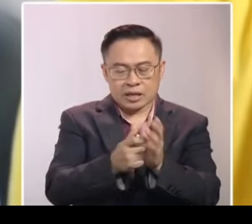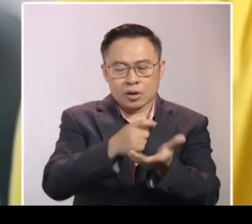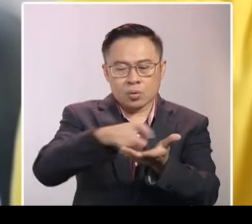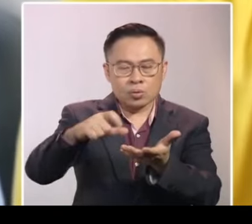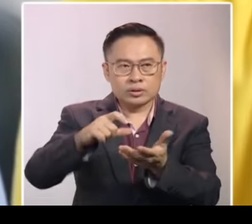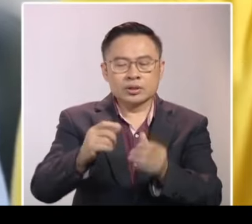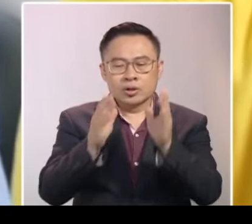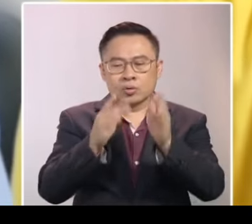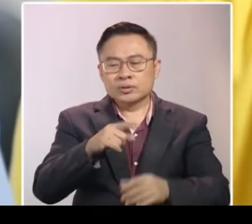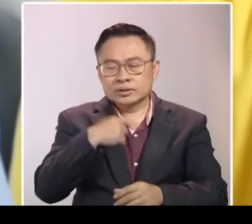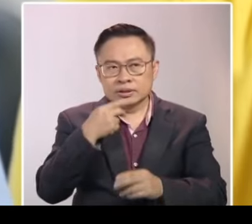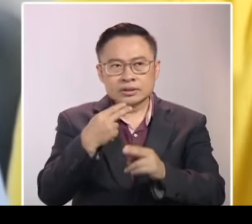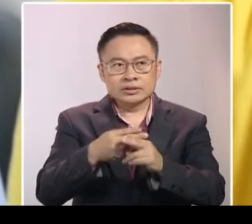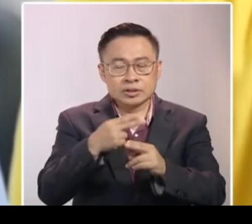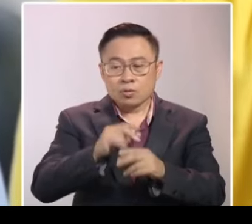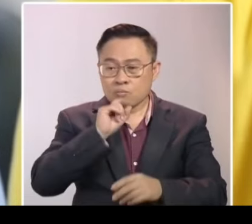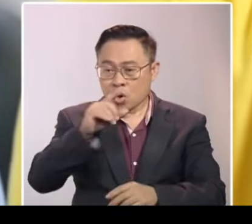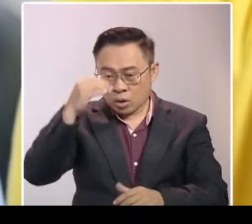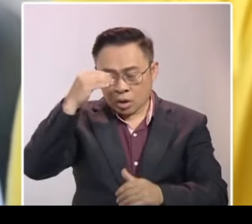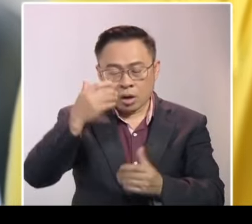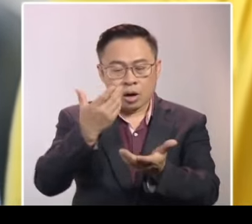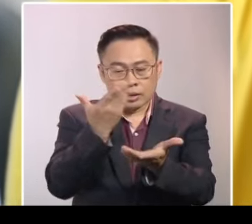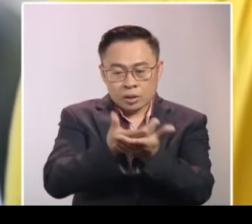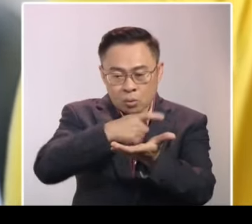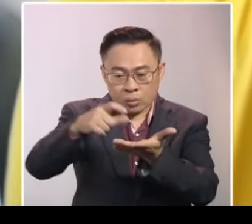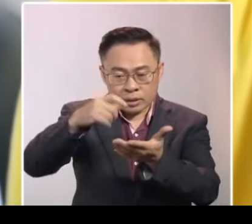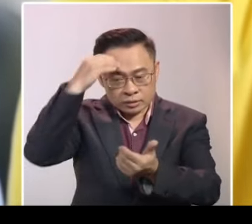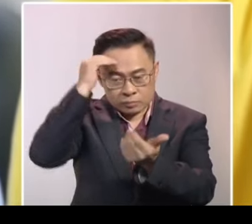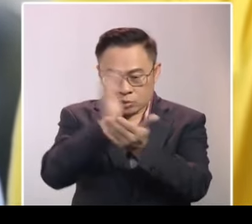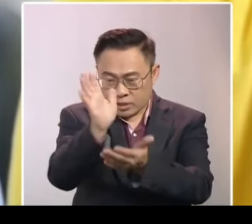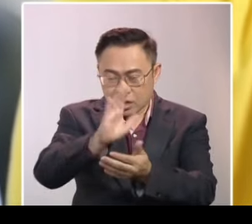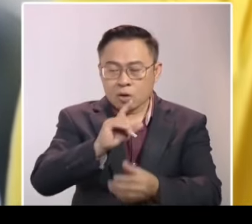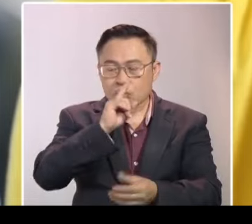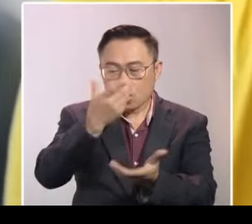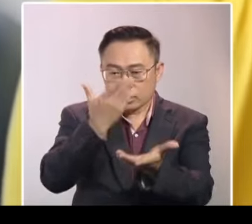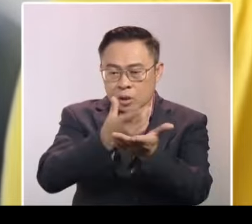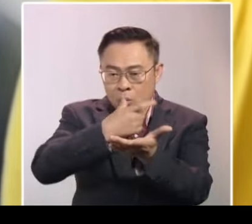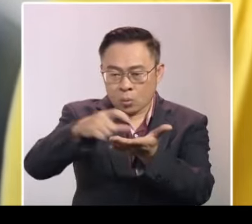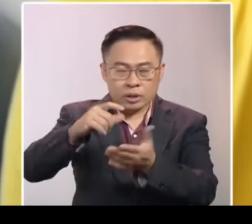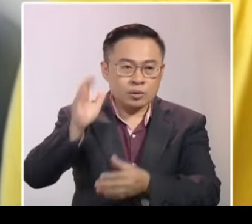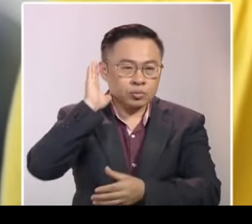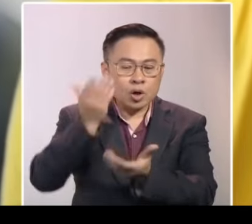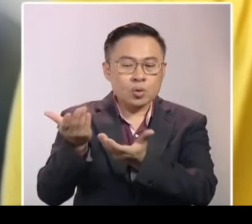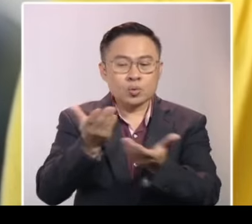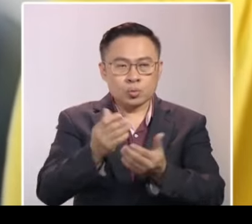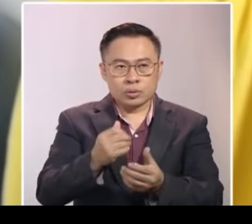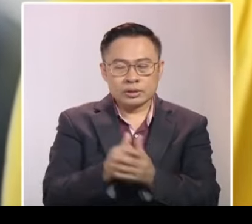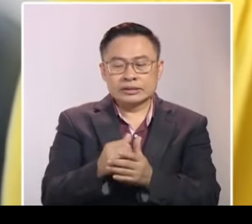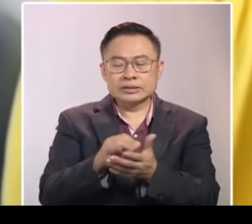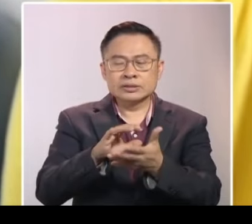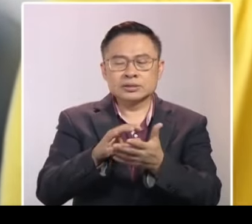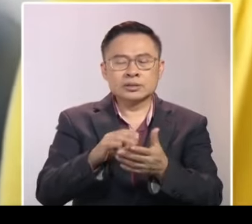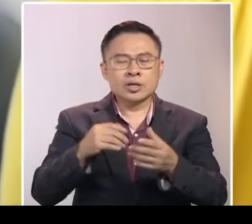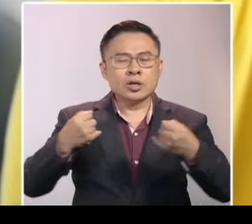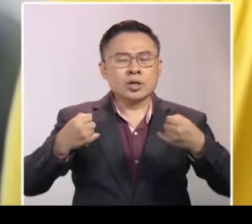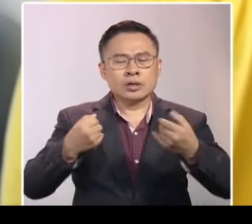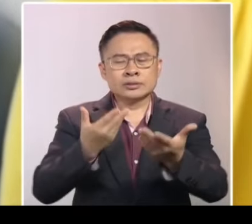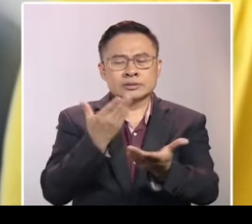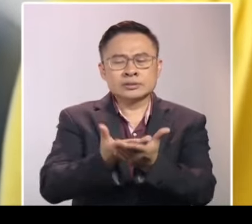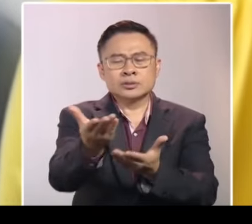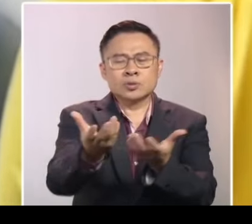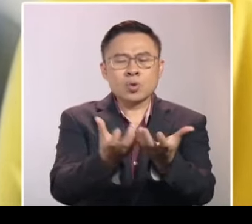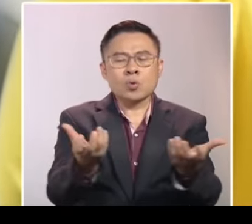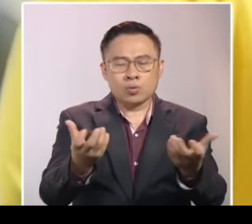โอนให้อย่าไปบอกว่าโอนให้เจ้าหน้าที่นะบอกว่าโอนให้ลูกชายหรือโอนให้